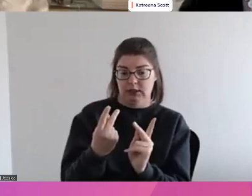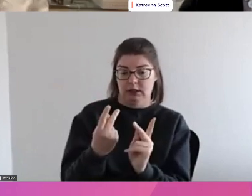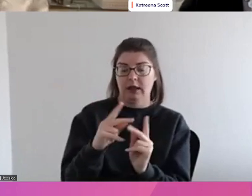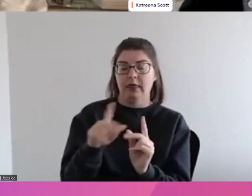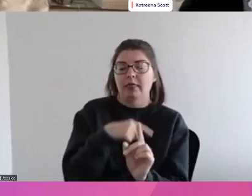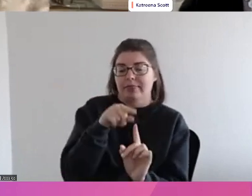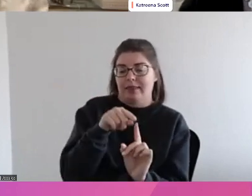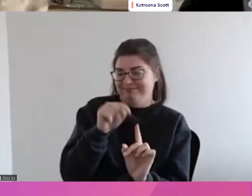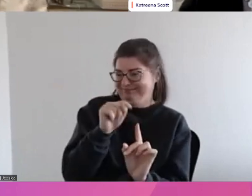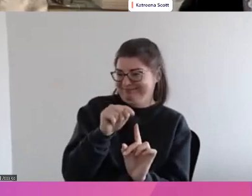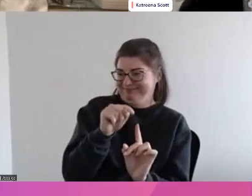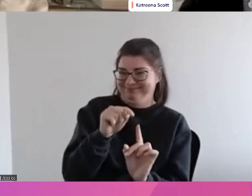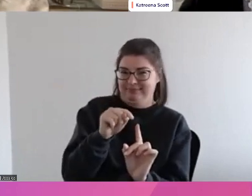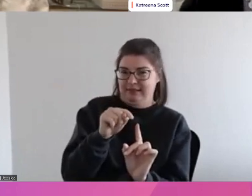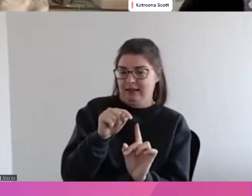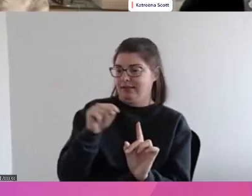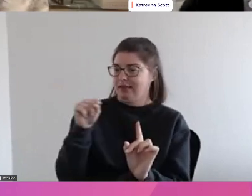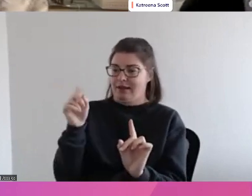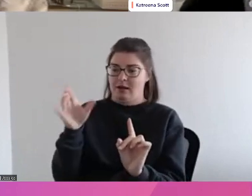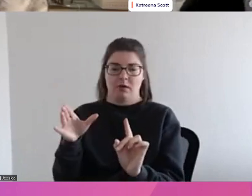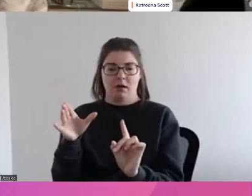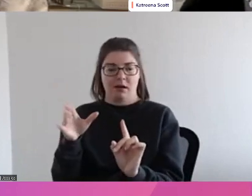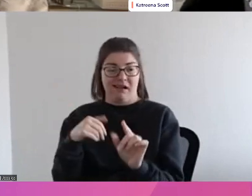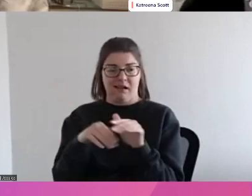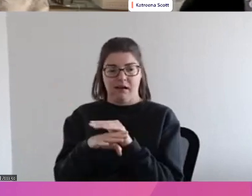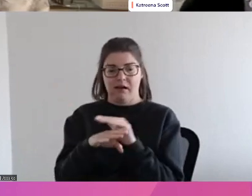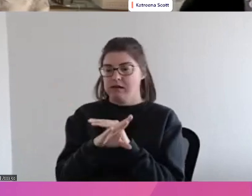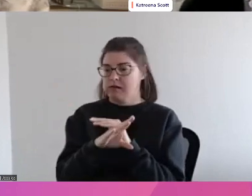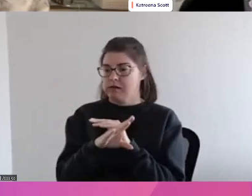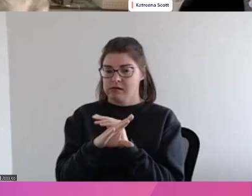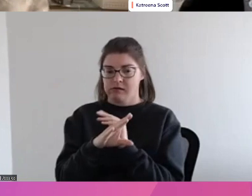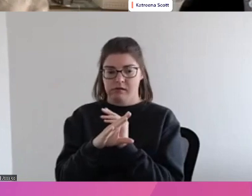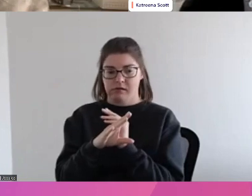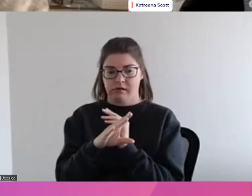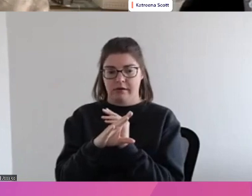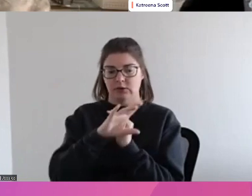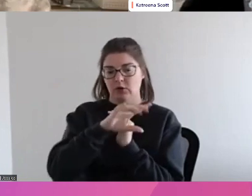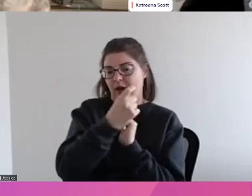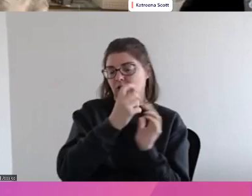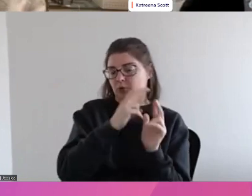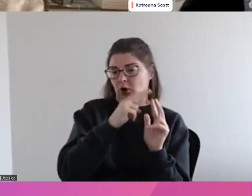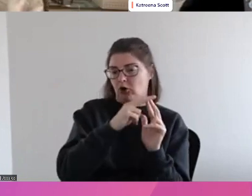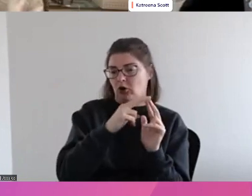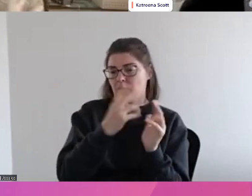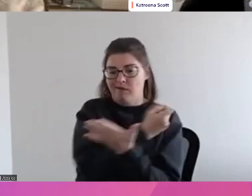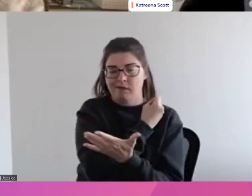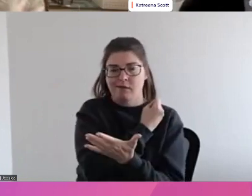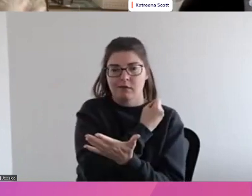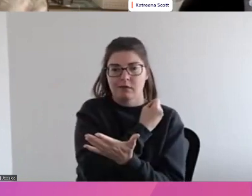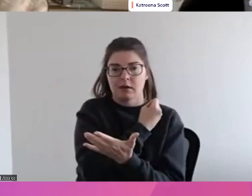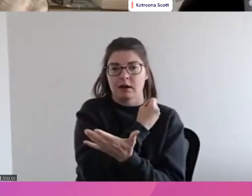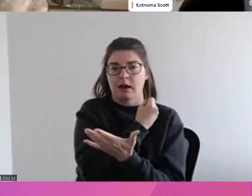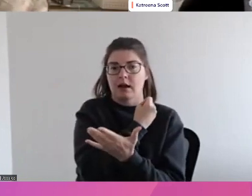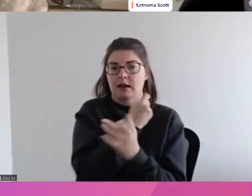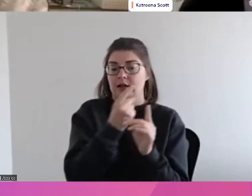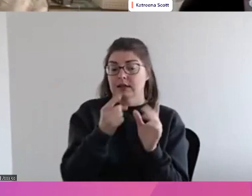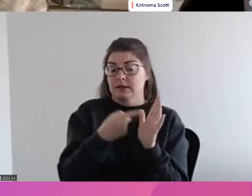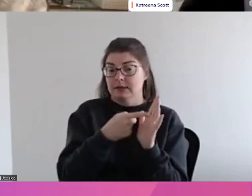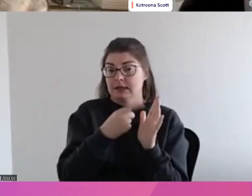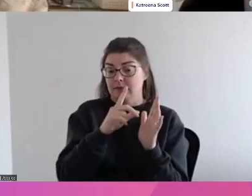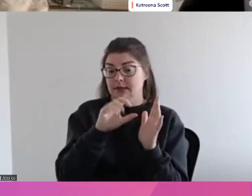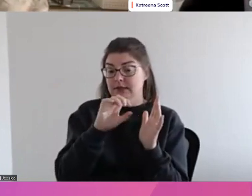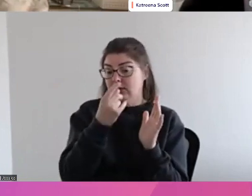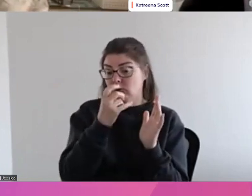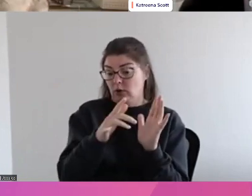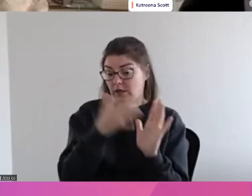visites d'enfants avec l'enfant, c'est un moment où l'agresseur a souvent accès à son ancienne partenaire